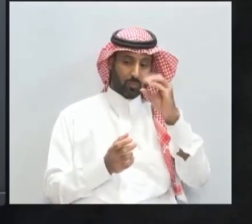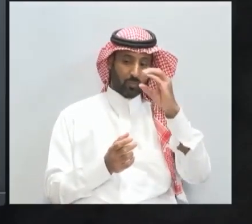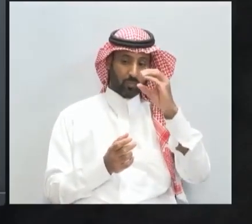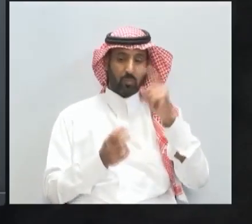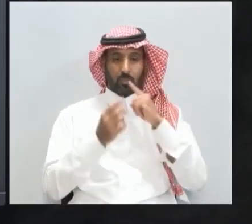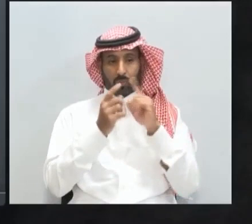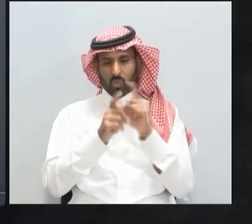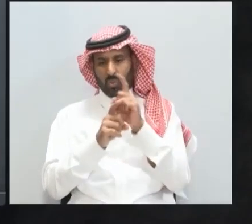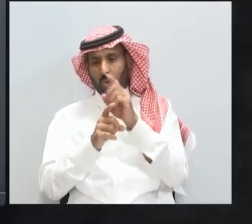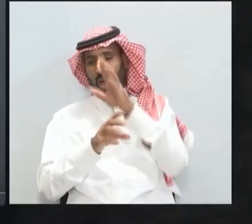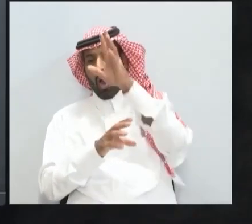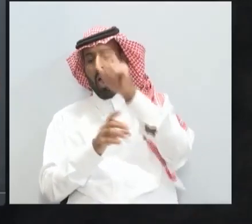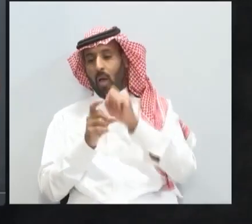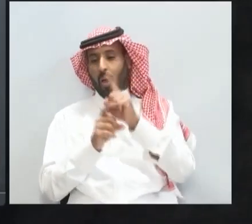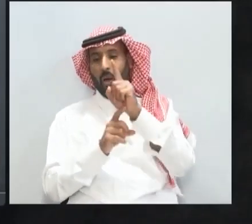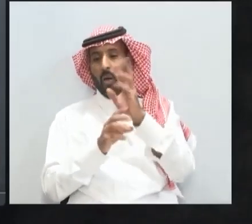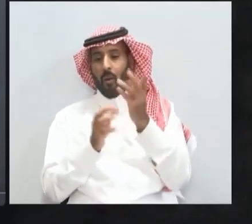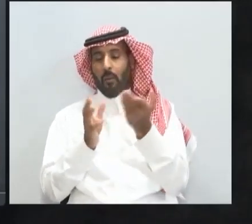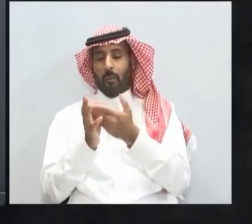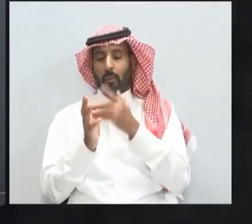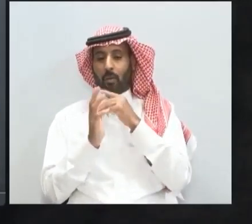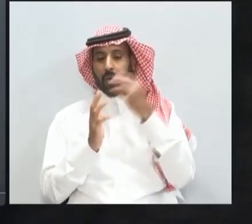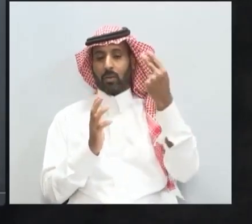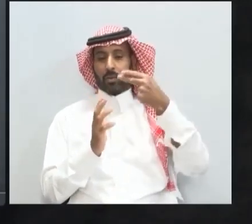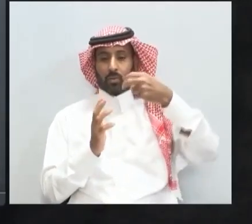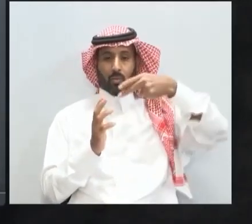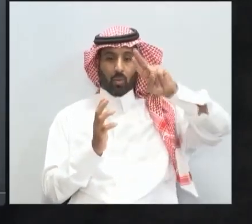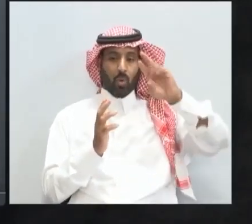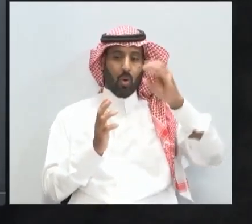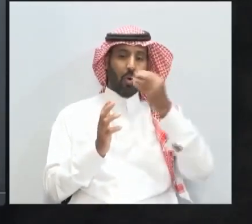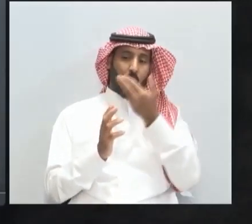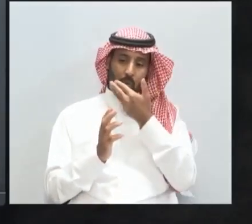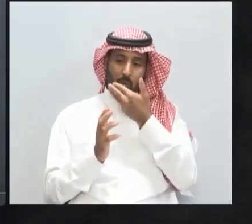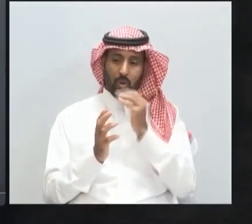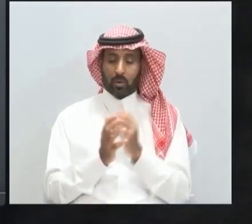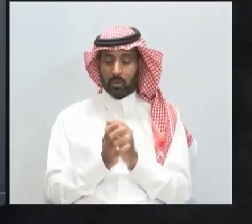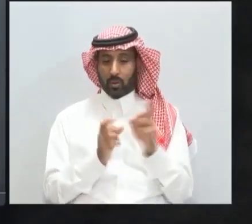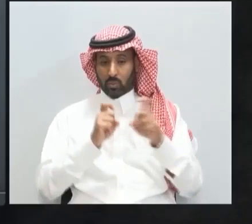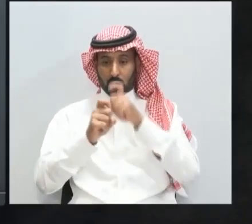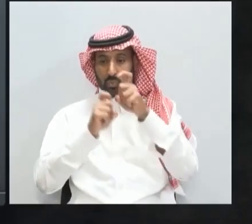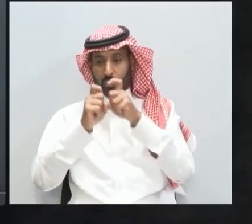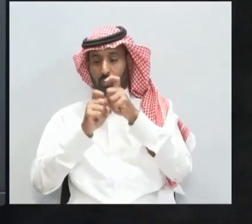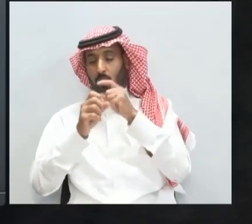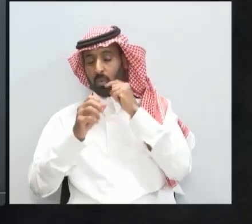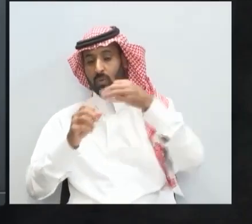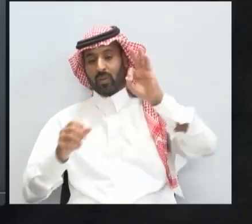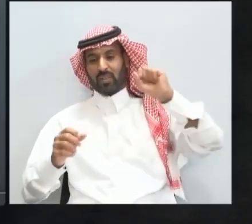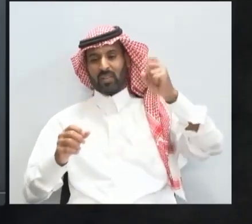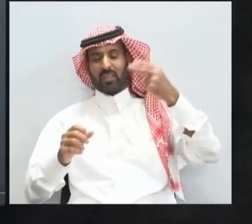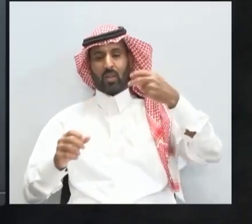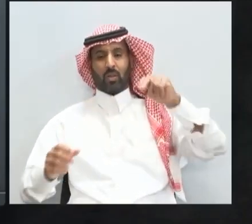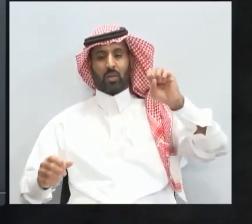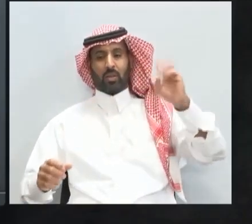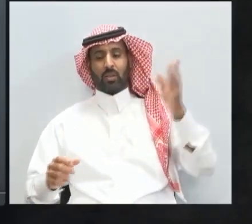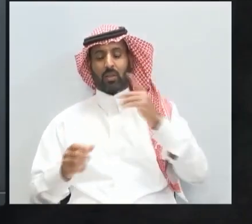يتصاعد ايضا سوف ينتج لدينا الماء اذا هذه الالكترونات المنبعثه عن اتش والنا اتش عندما